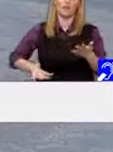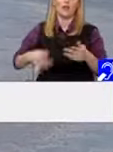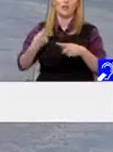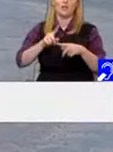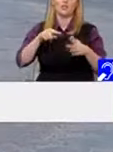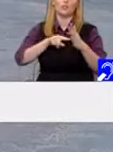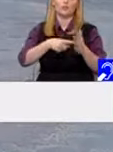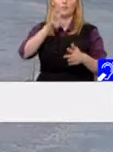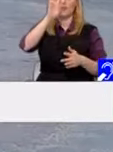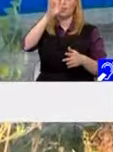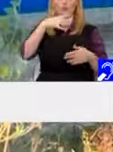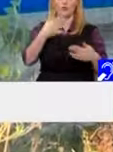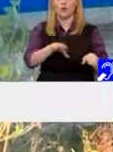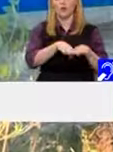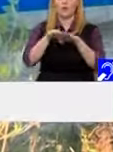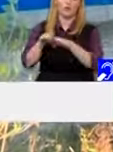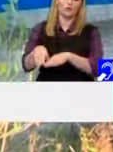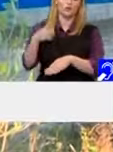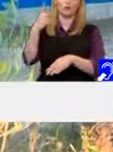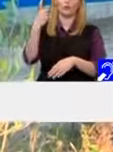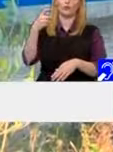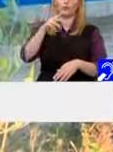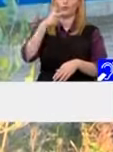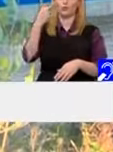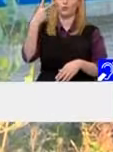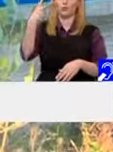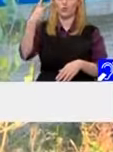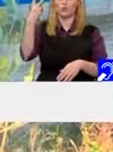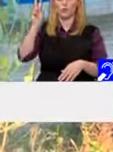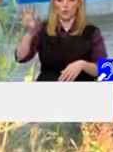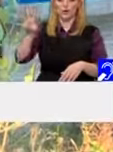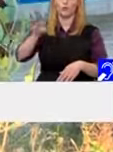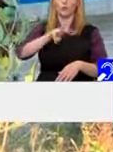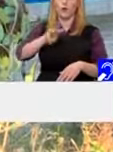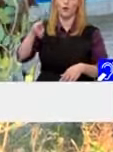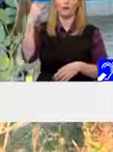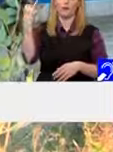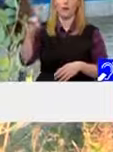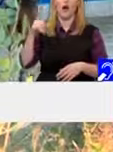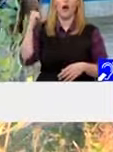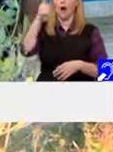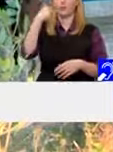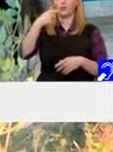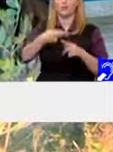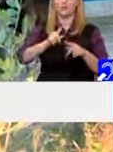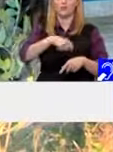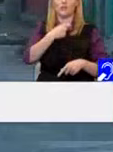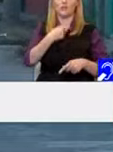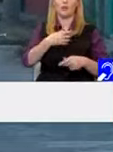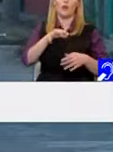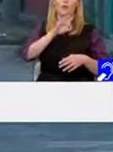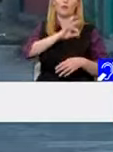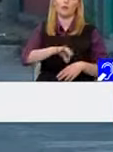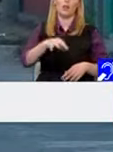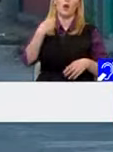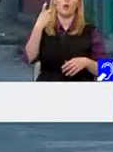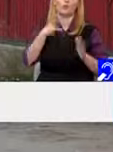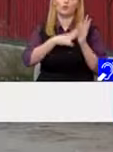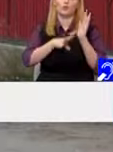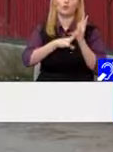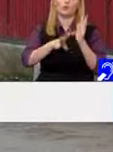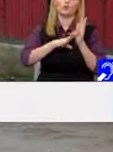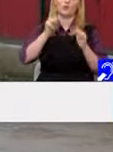scop, statul a alocat peste 224 de milioane de lei. Anul trecut, de astfel de indemnizații au beneficiat peste 194.000